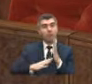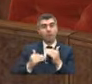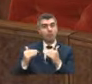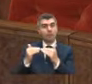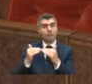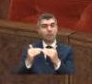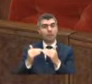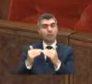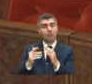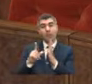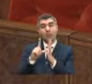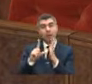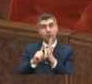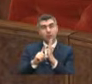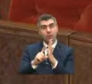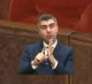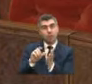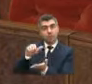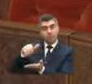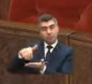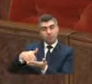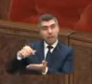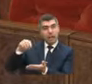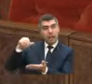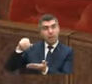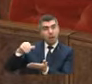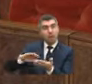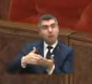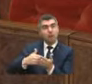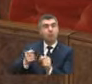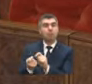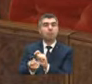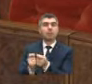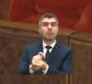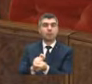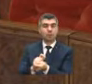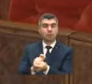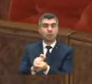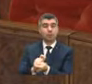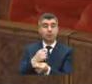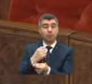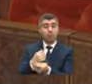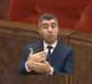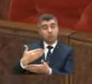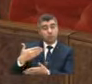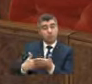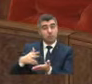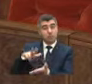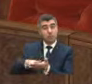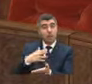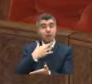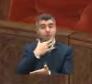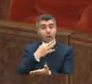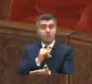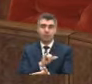القانون ديال المقالع تغير كاملا بعد عقود من الزمن، ولو فيه شروط قاسية، شروط تيسيرية للاستثمار، شروط